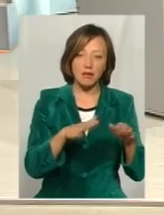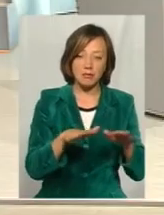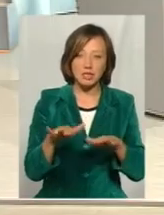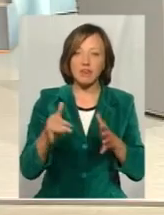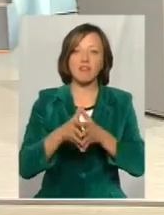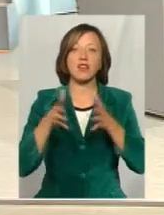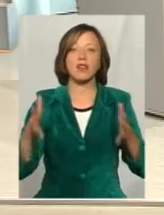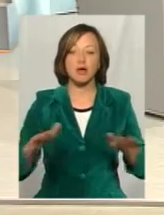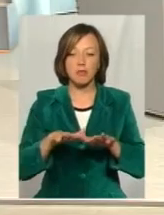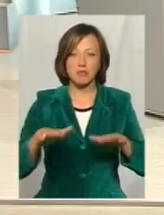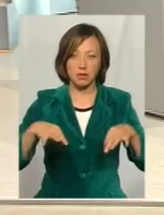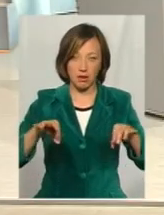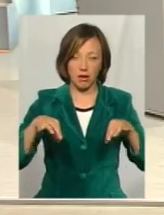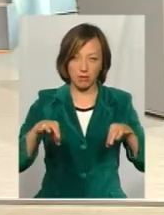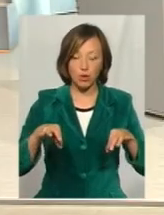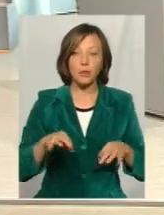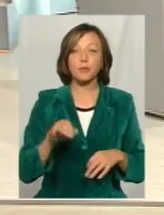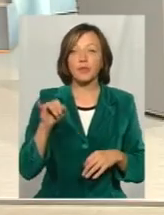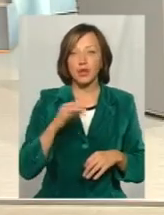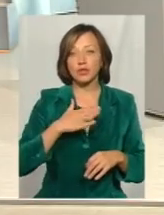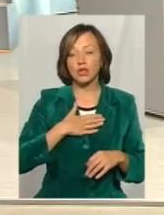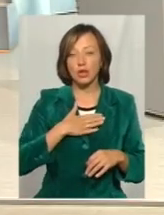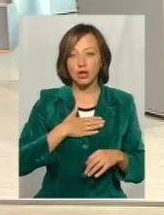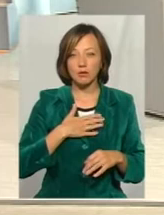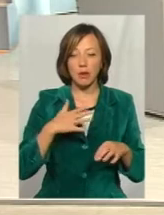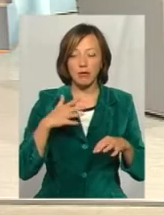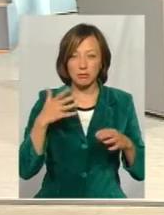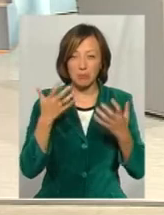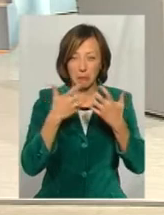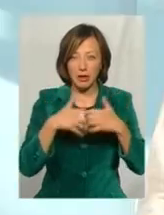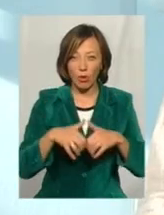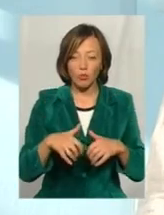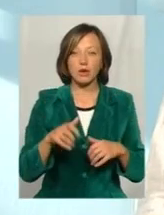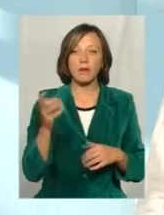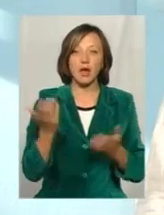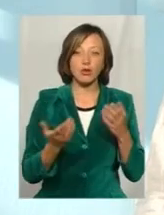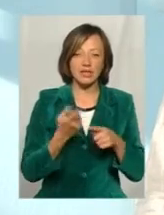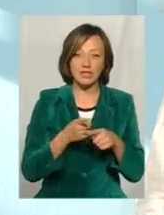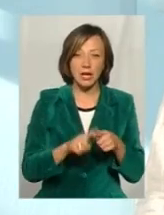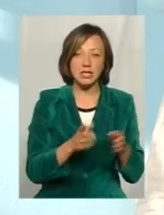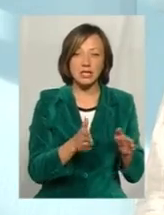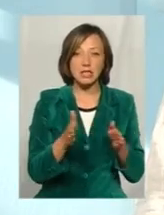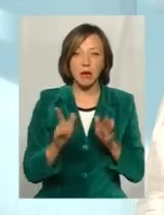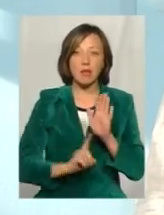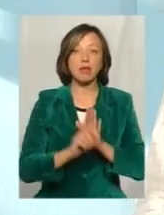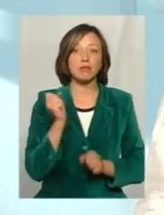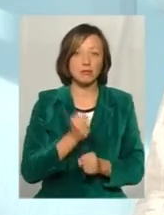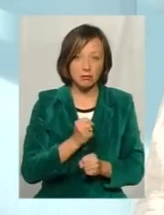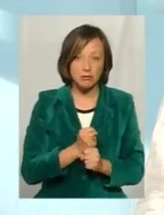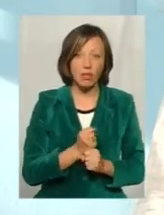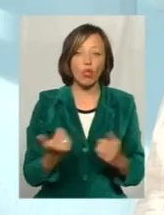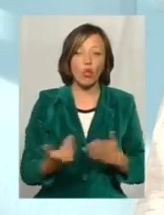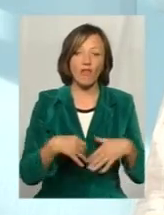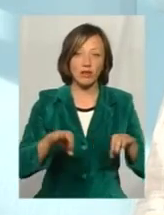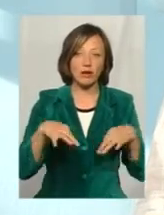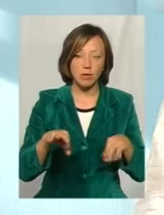і великогабаритного транспорту. І за нашими підрахунками, якщо от ця система спрацює, нова